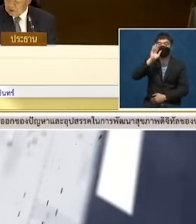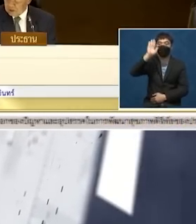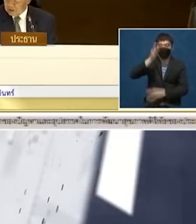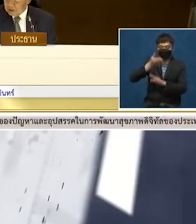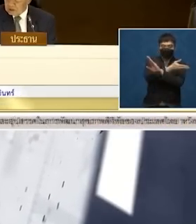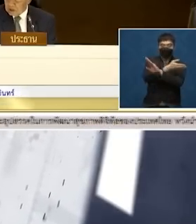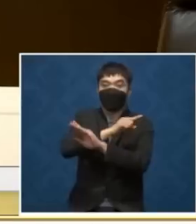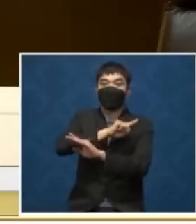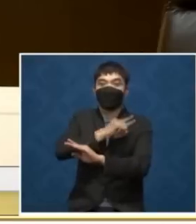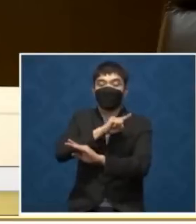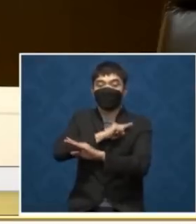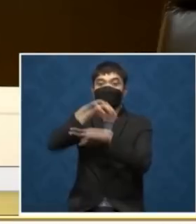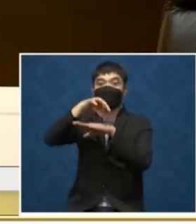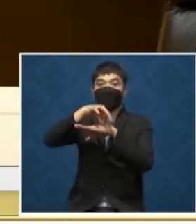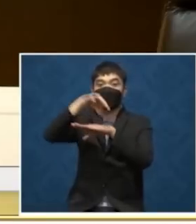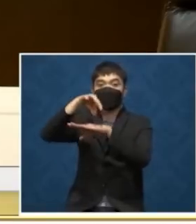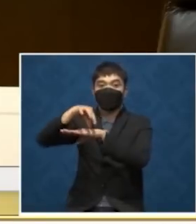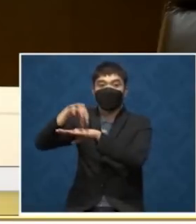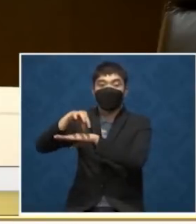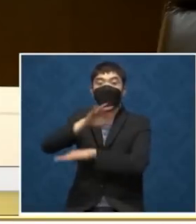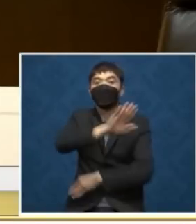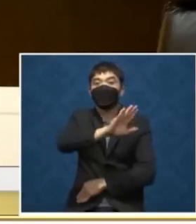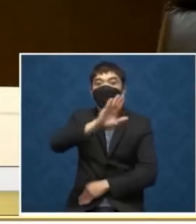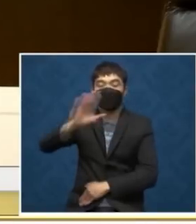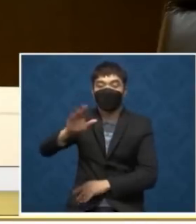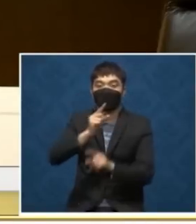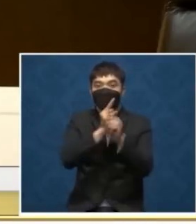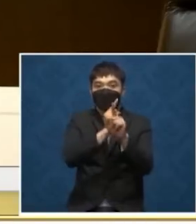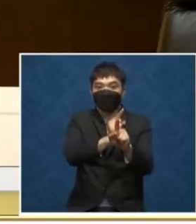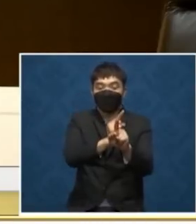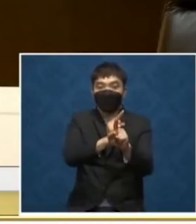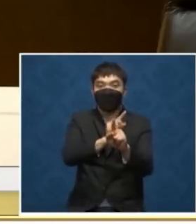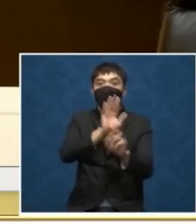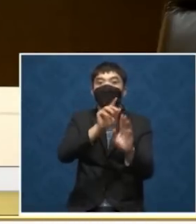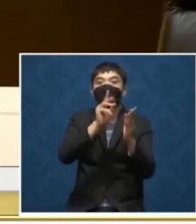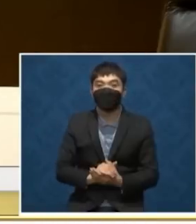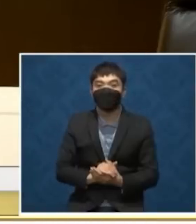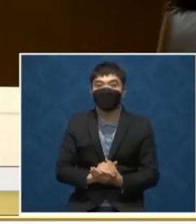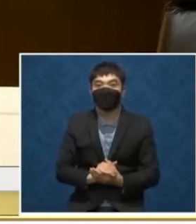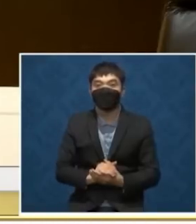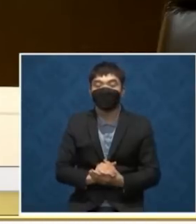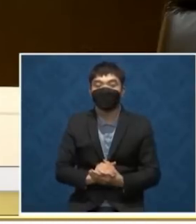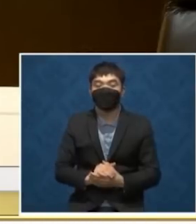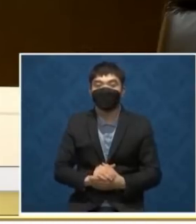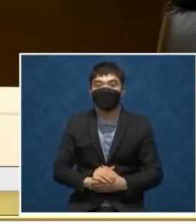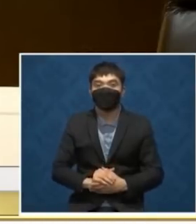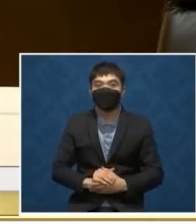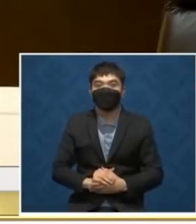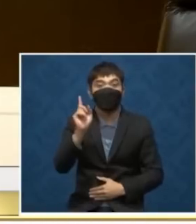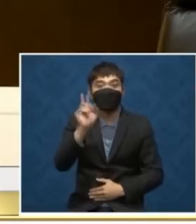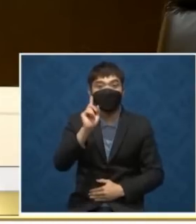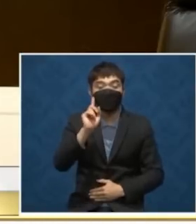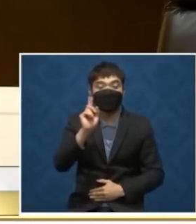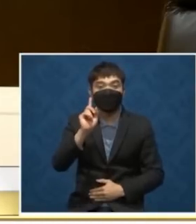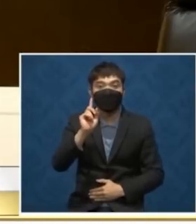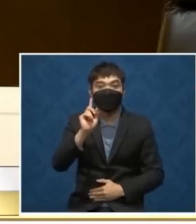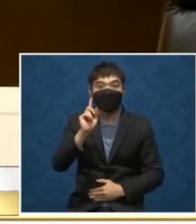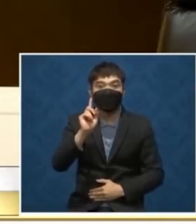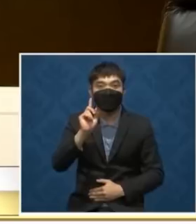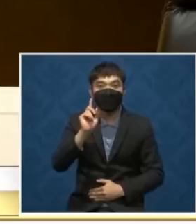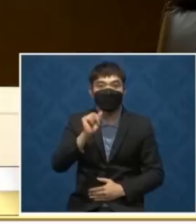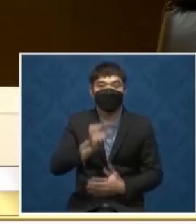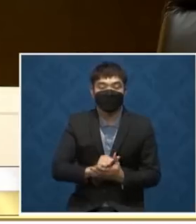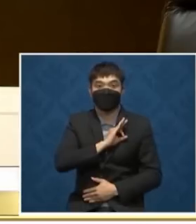บางช่วงบางตอนนะคะในช่วงที่ท่านประธานชั่วคราวก็คือพลตำรวจโทวิโรจน์เปาอินทร์เนี่ยซึ่งเป็นผู้ที่อาวุโสที่สุดนั่ง